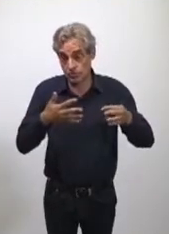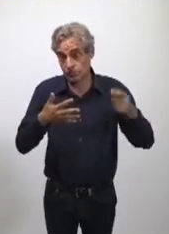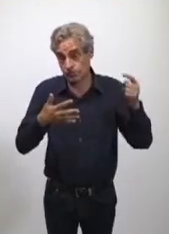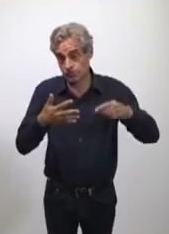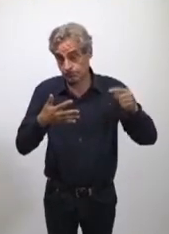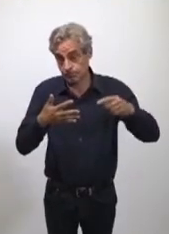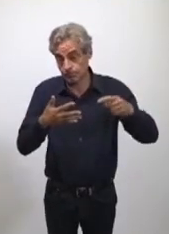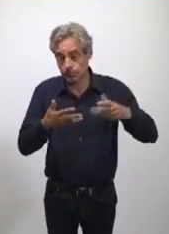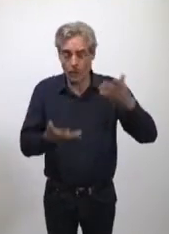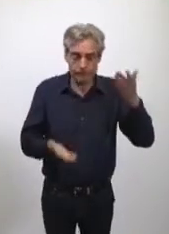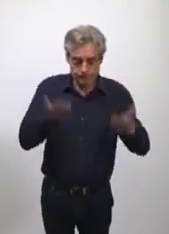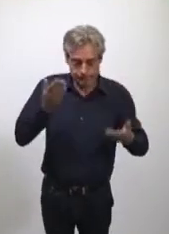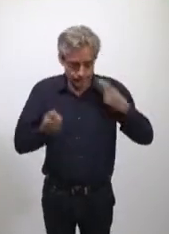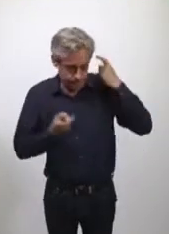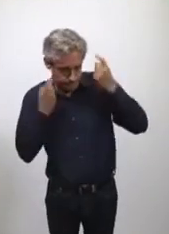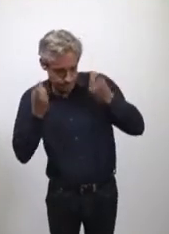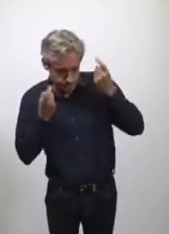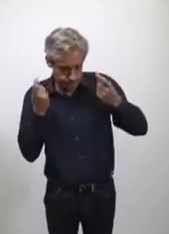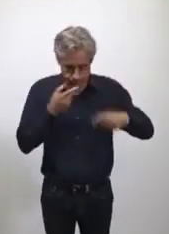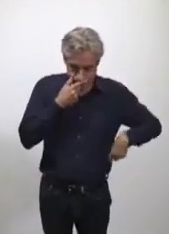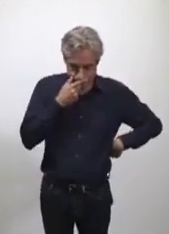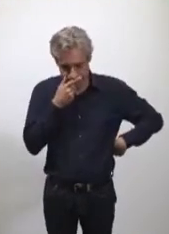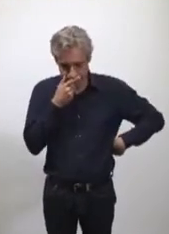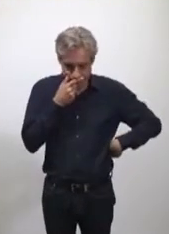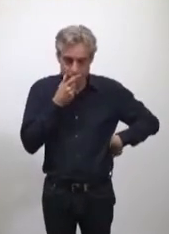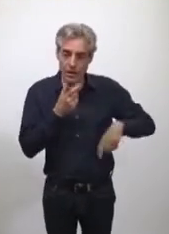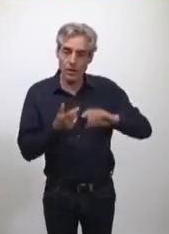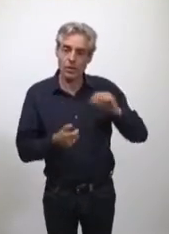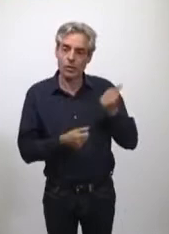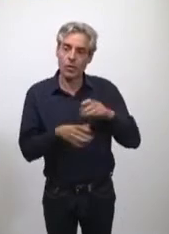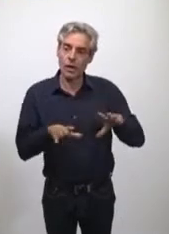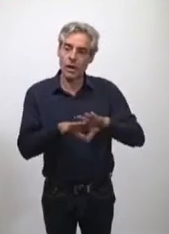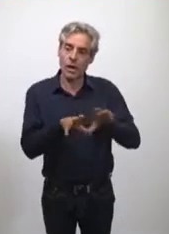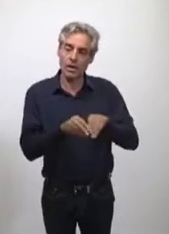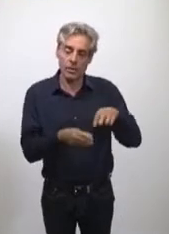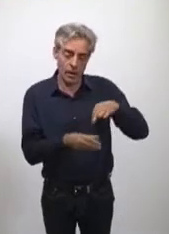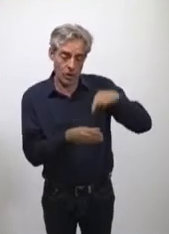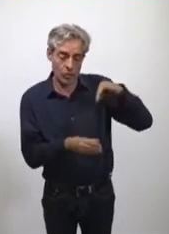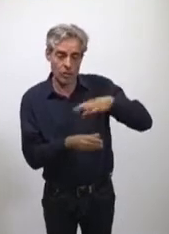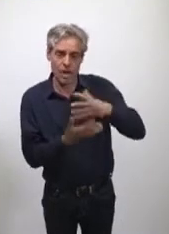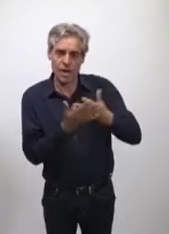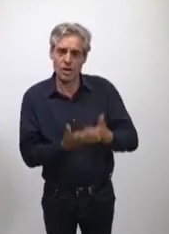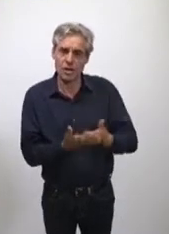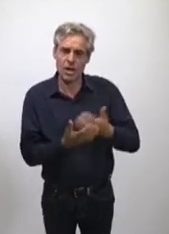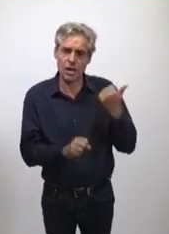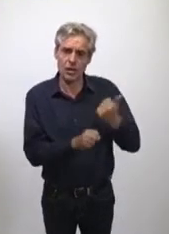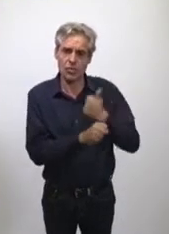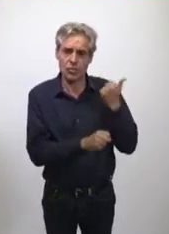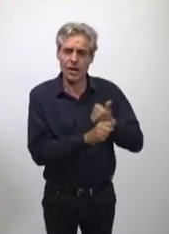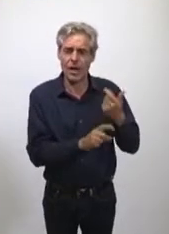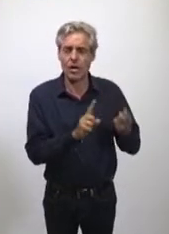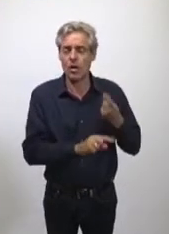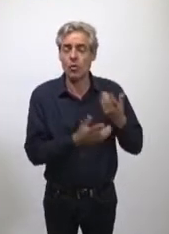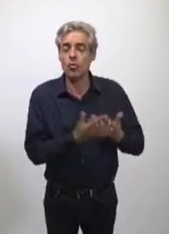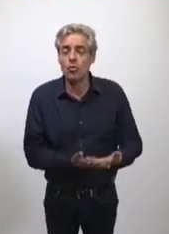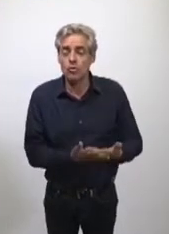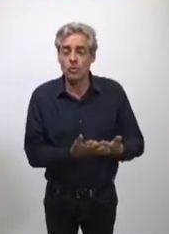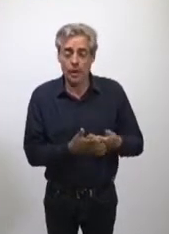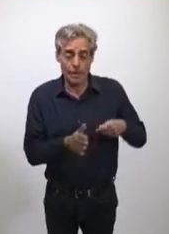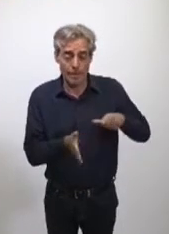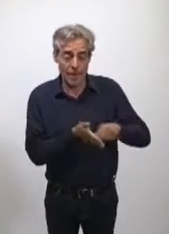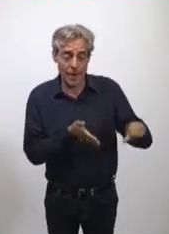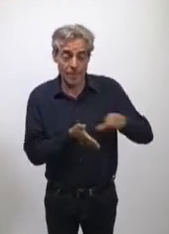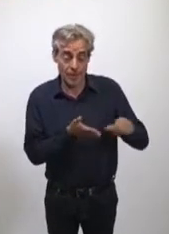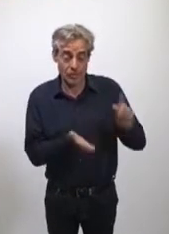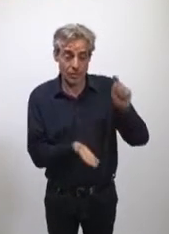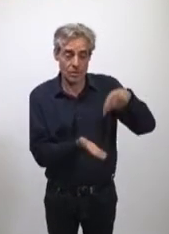largement pesée et considérée par les élus. Il y a des charges annuelles extrêmement importantes sur ce lieu qui est